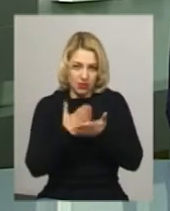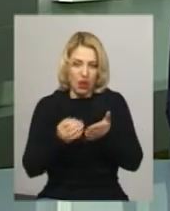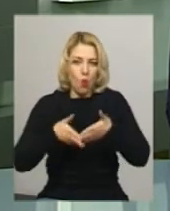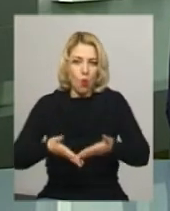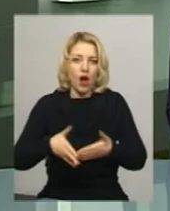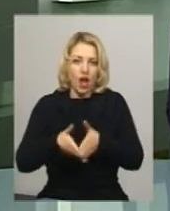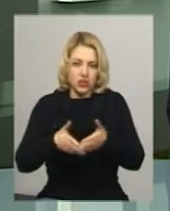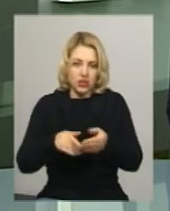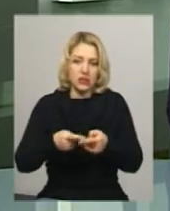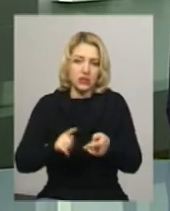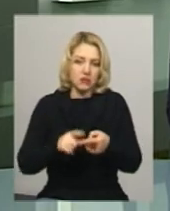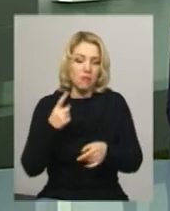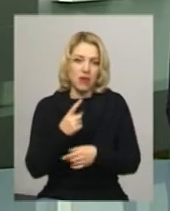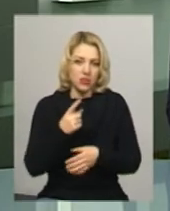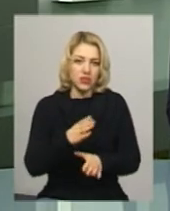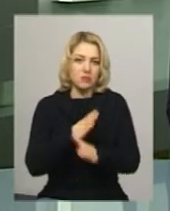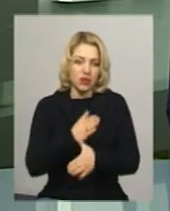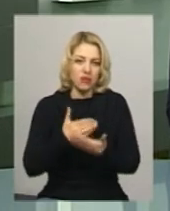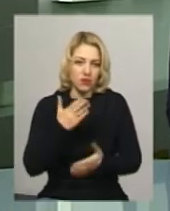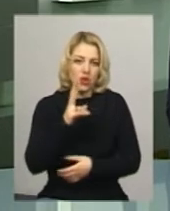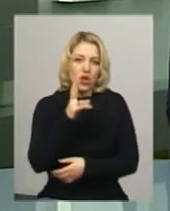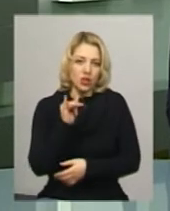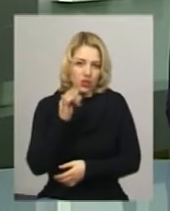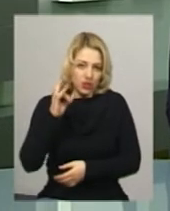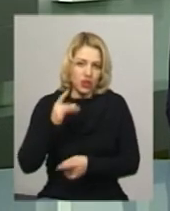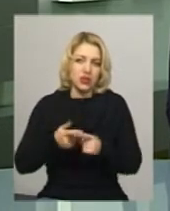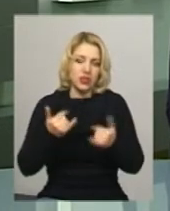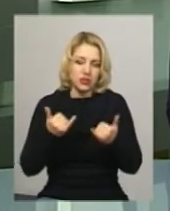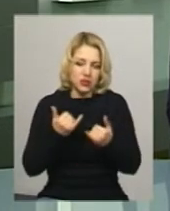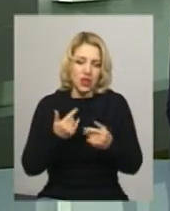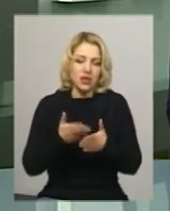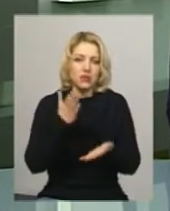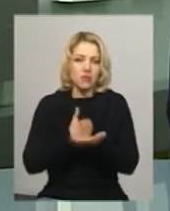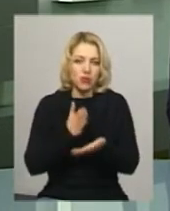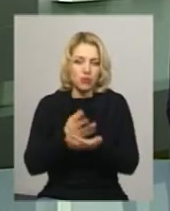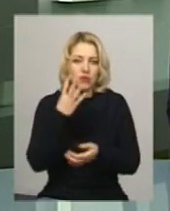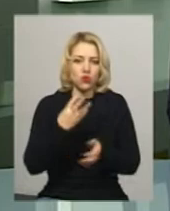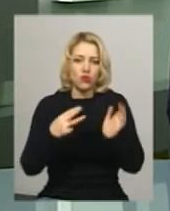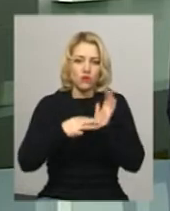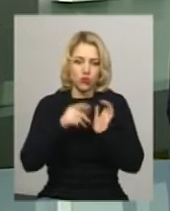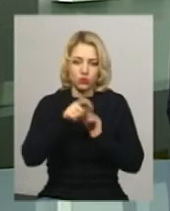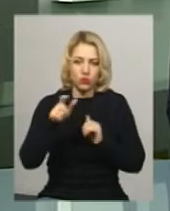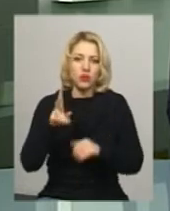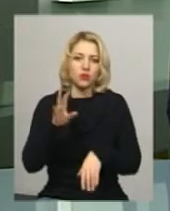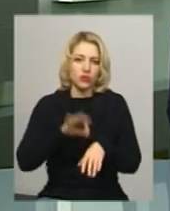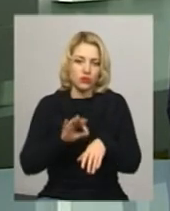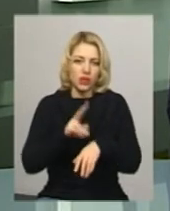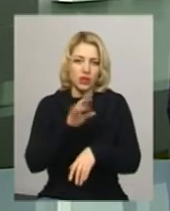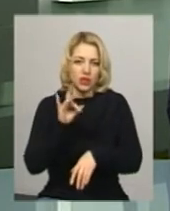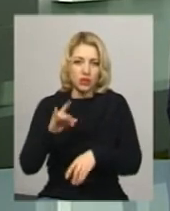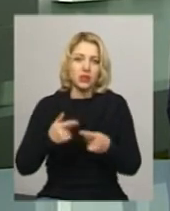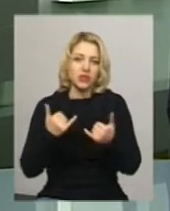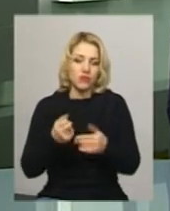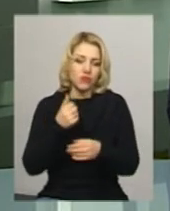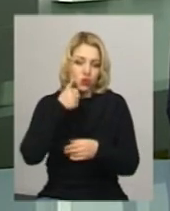перша на Хмельниччині смерть від кору, каже Оксана Піддубна. Зараз у закладі перебуває 48 пацієнтів з діагнозом хворих на кір. Вчора